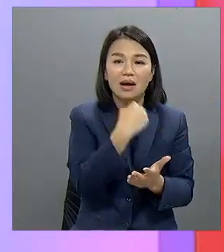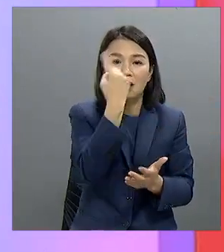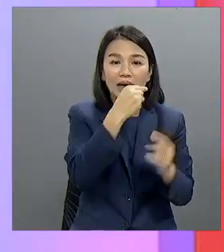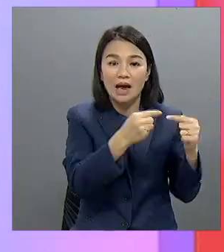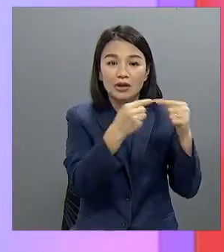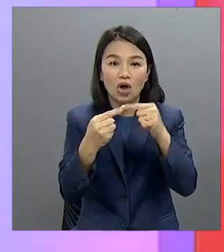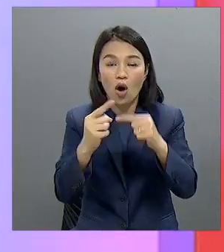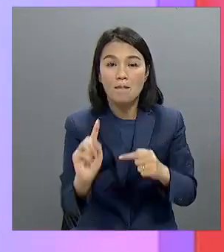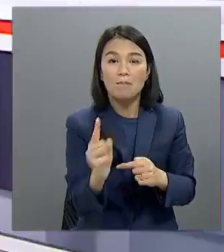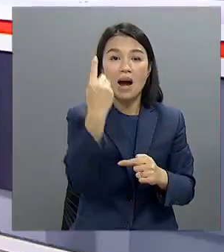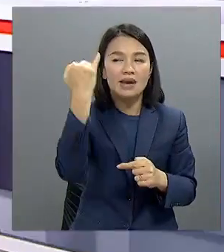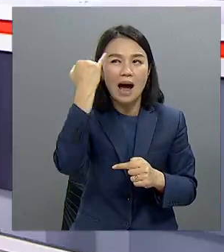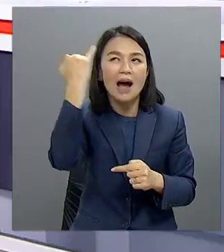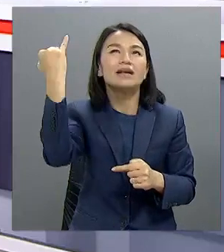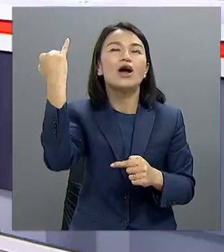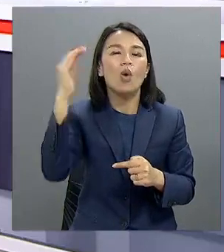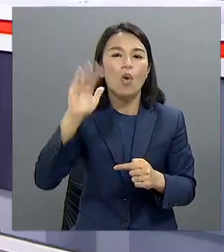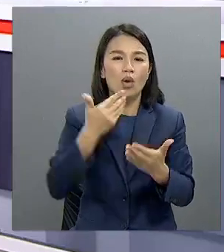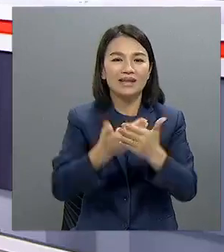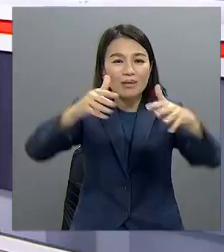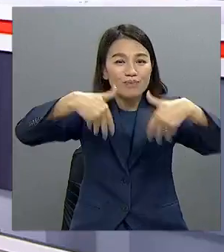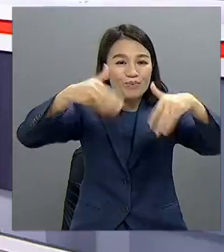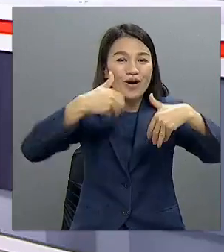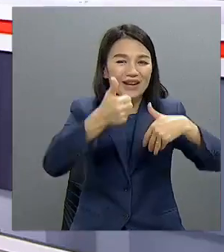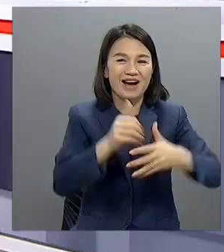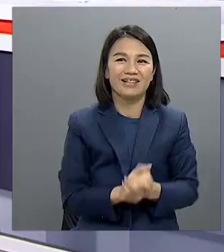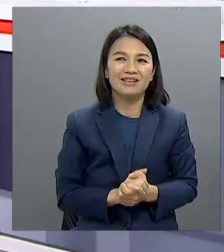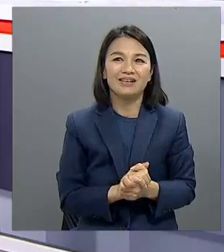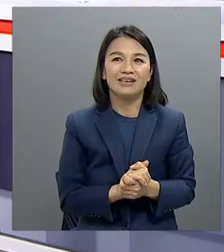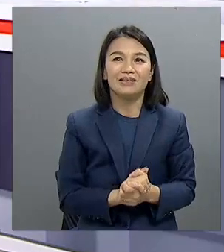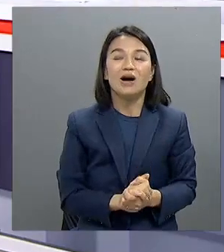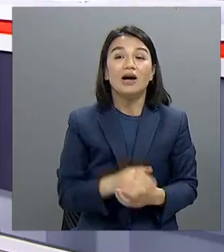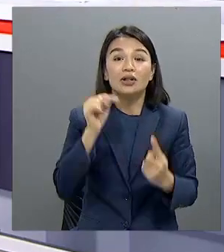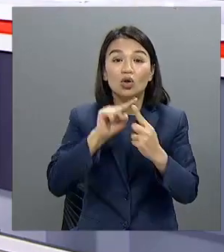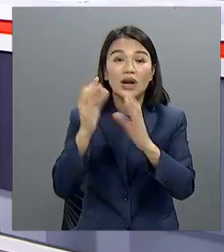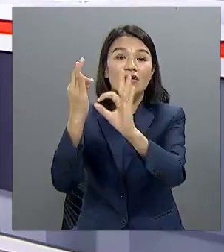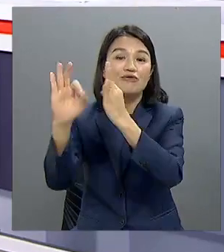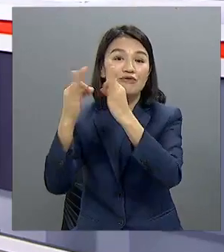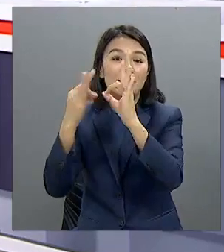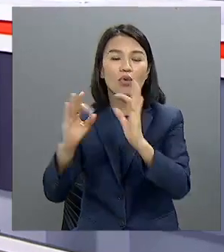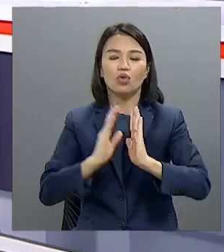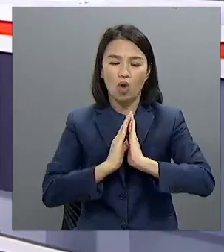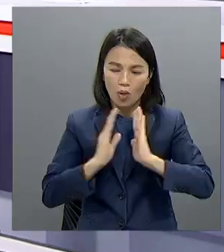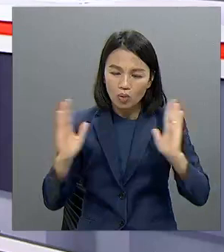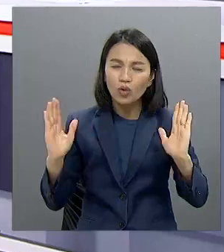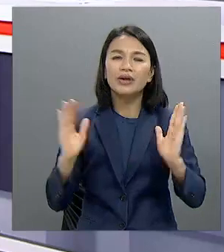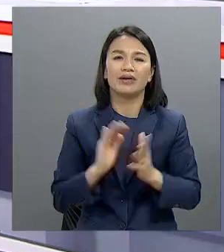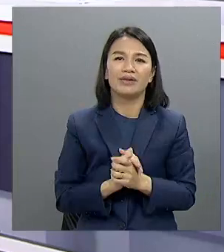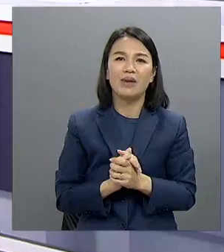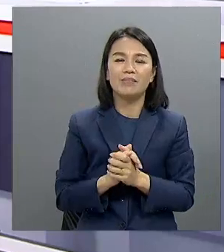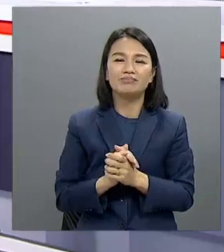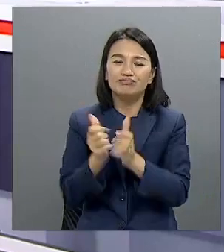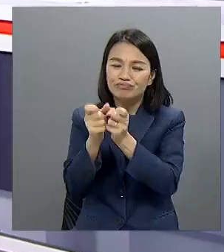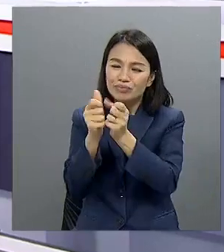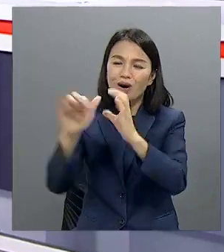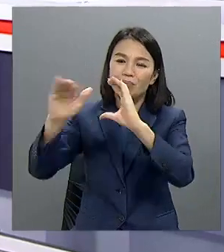ก็จะช่วยสร้างรายได้เหมือนกันทักทายคุณผู้ชมหลายท่านนะครับที่พูดคุยกันมาผ่านทาง Facebook Live ขอบคุณคุณผู้ชมที่พูดคุยกันมาแล้วก็รายงานเรื่องของส